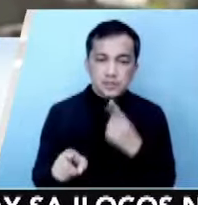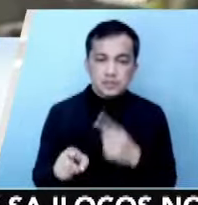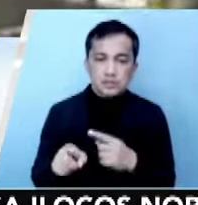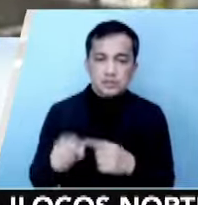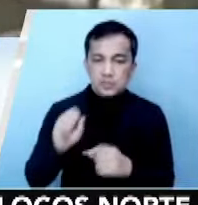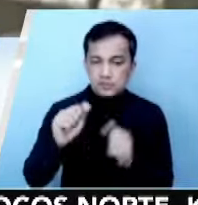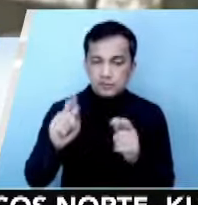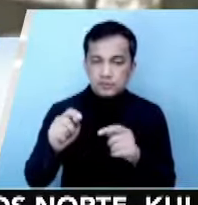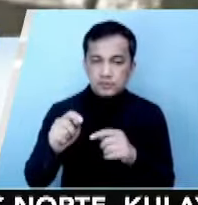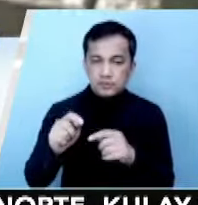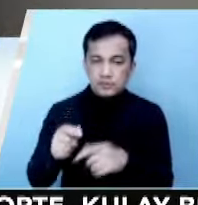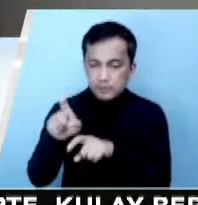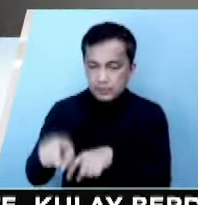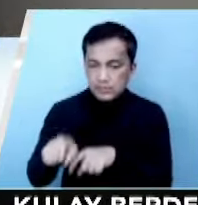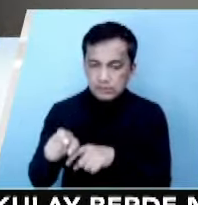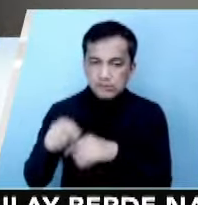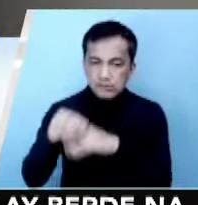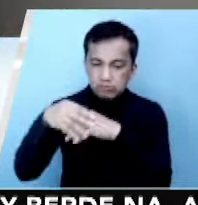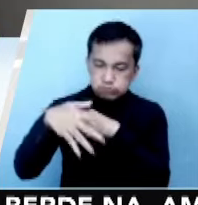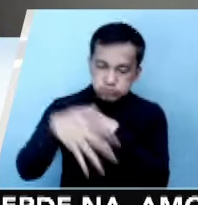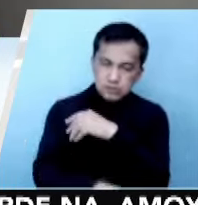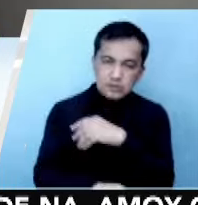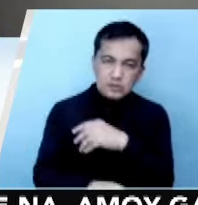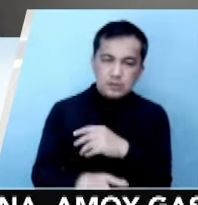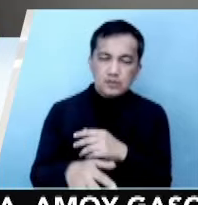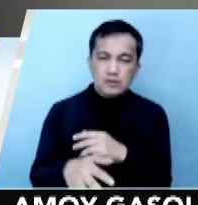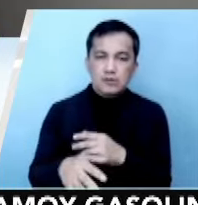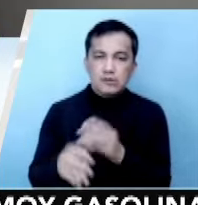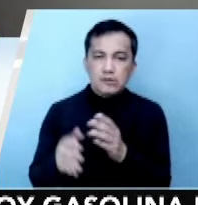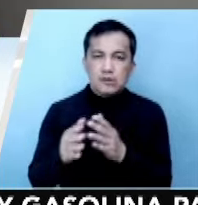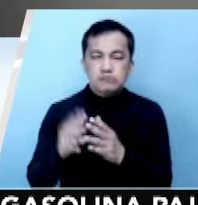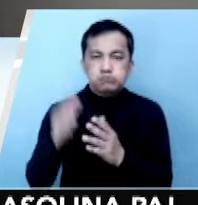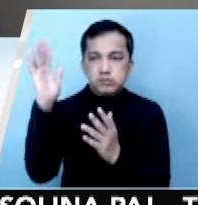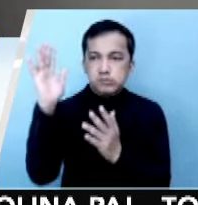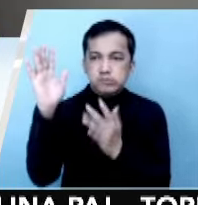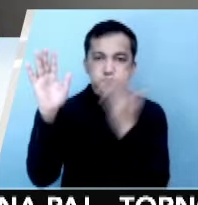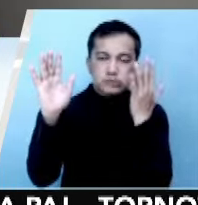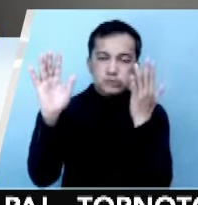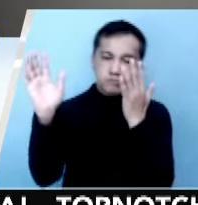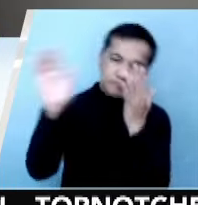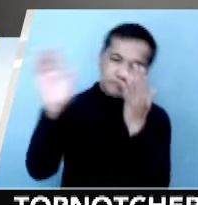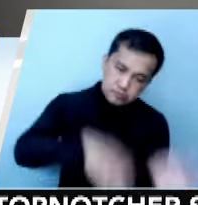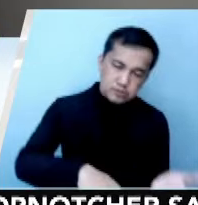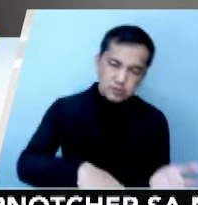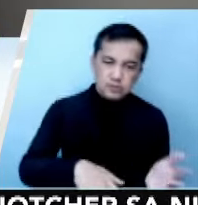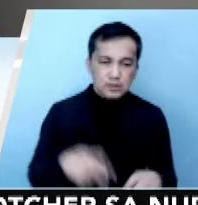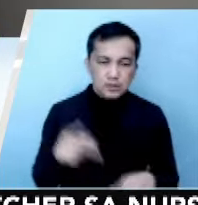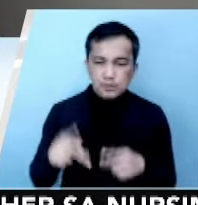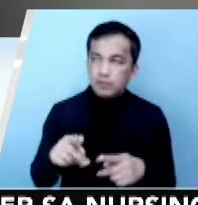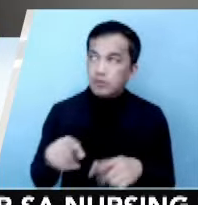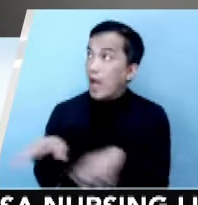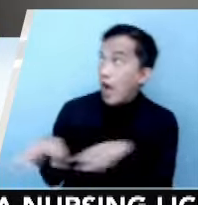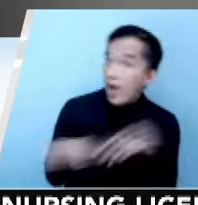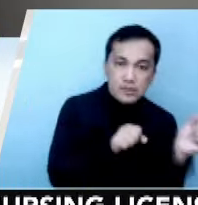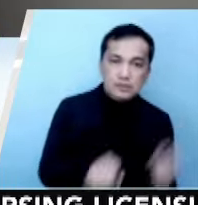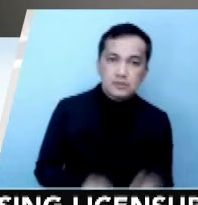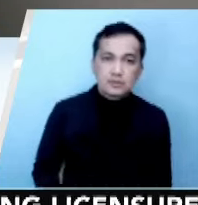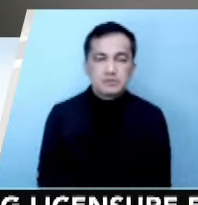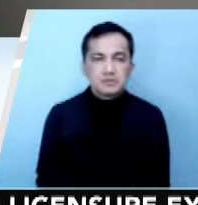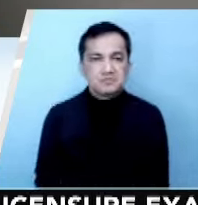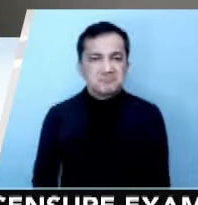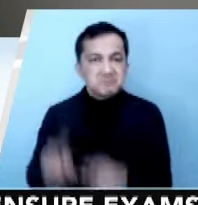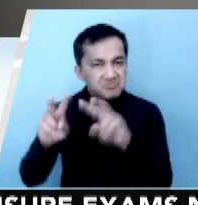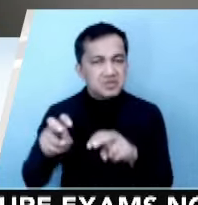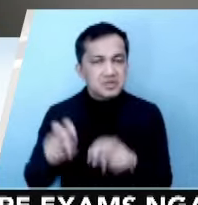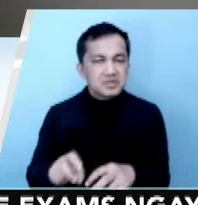ng Minahan sa lugar. Nagtumbahan ng mga malalaking puno at nagtakbuhan ng mga tao. Iniimbestigahan na ng Mines and